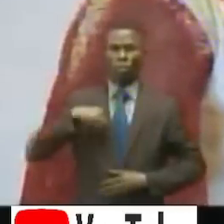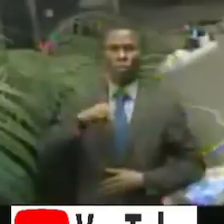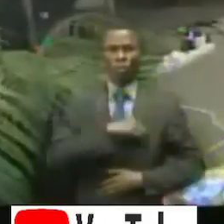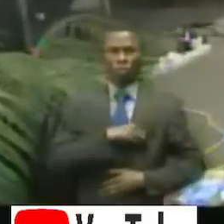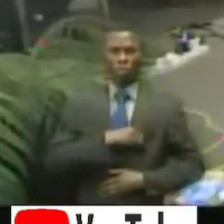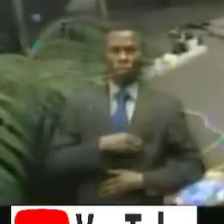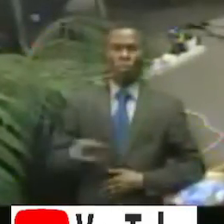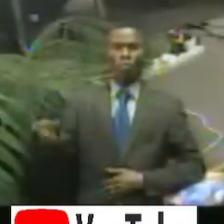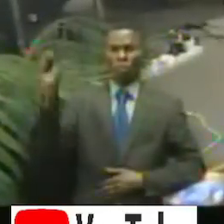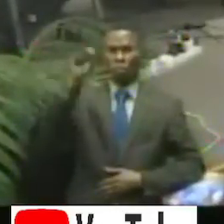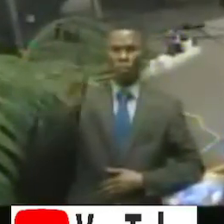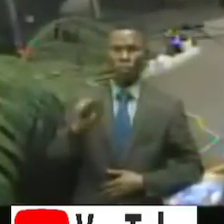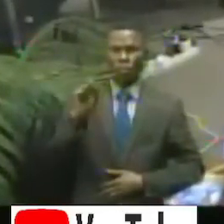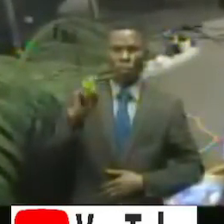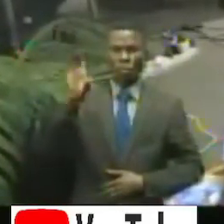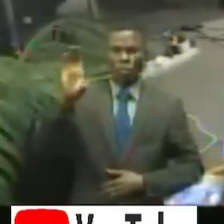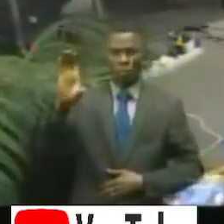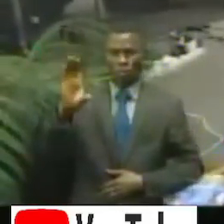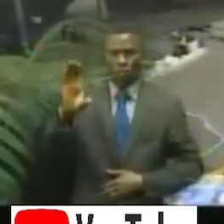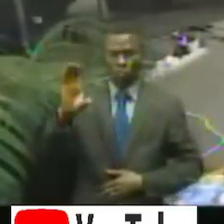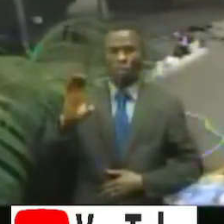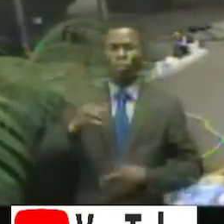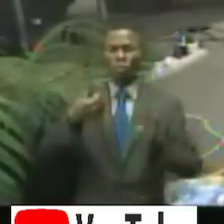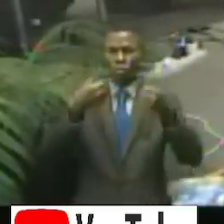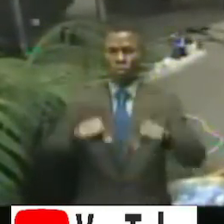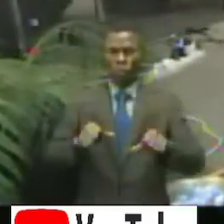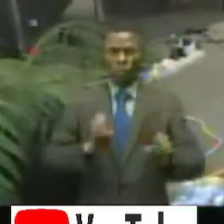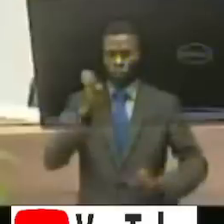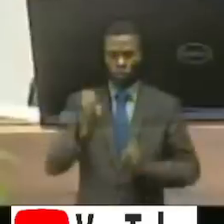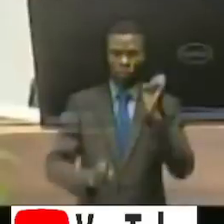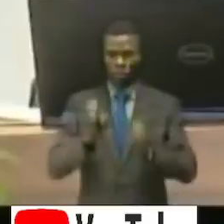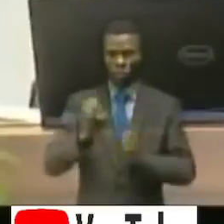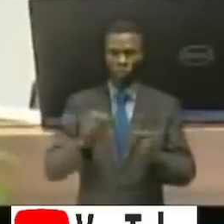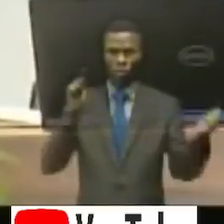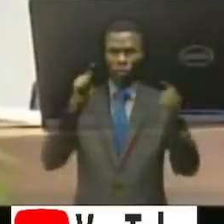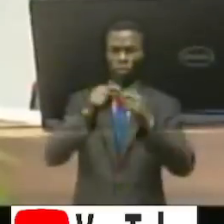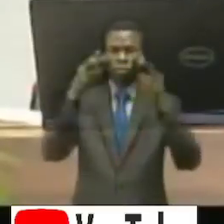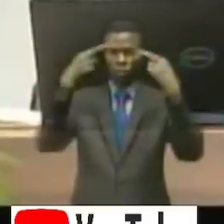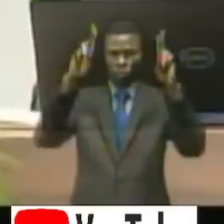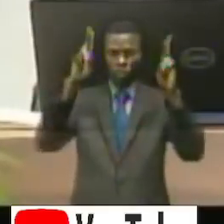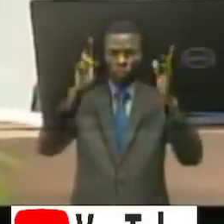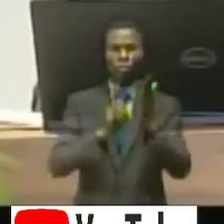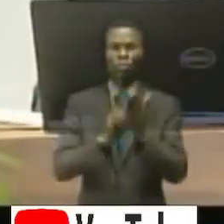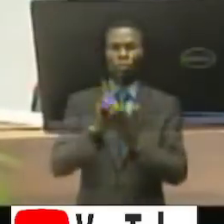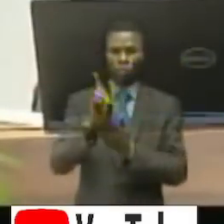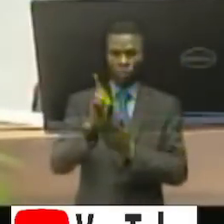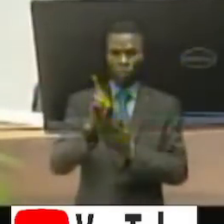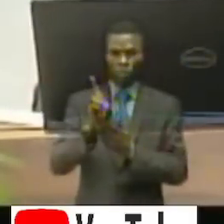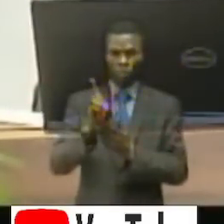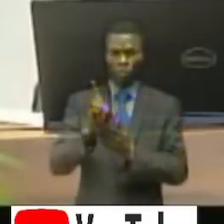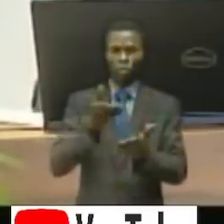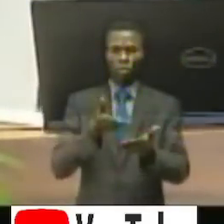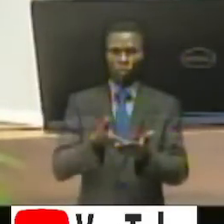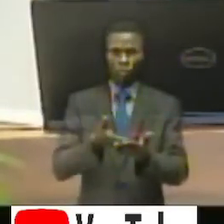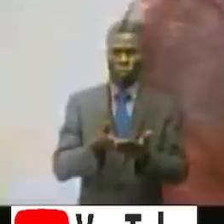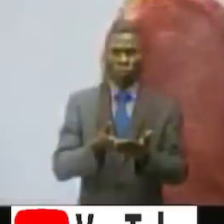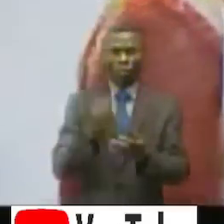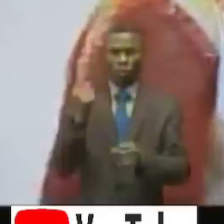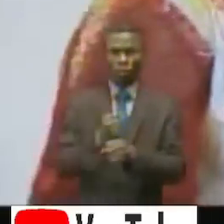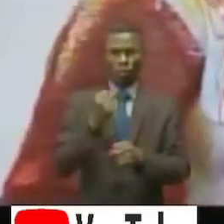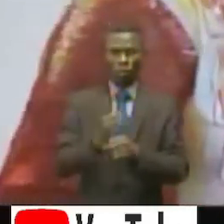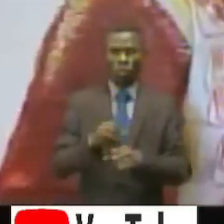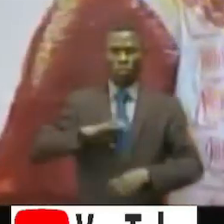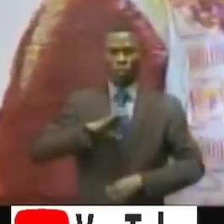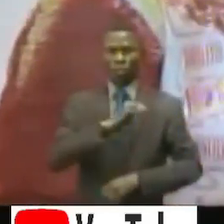la sous-région reste illusoire et l'évaluation de l'atteinte des objectifs de développement hasardeuse. Les travaux du